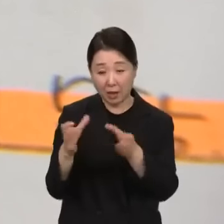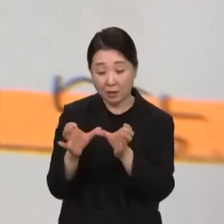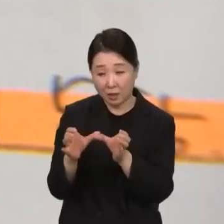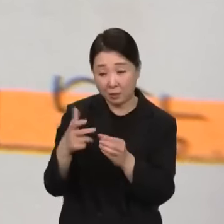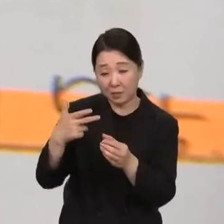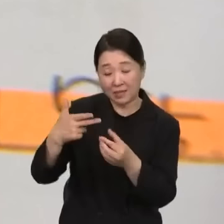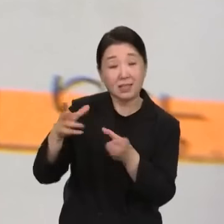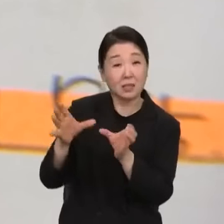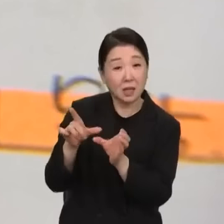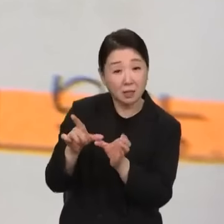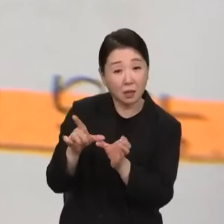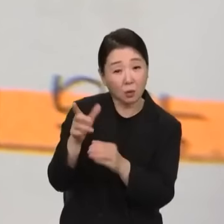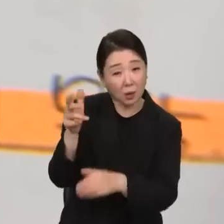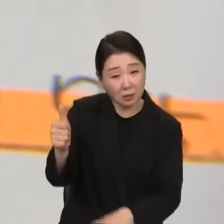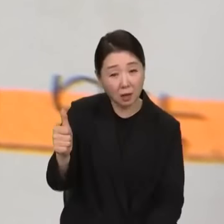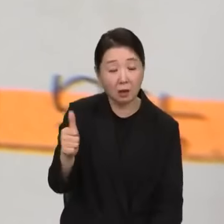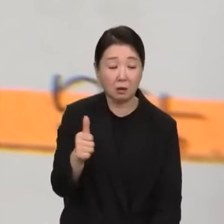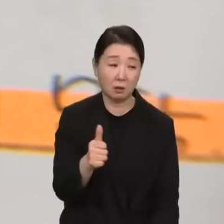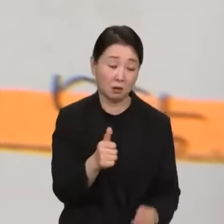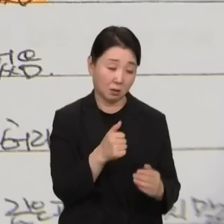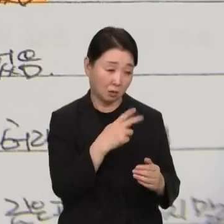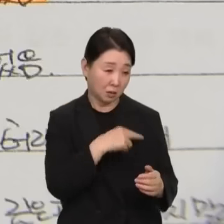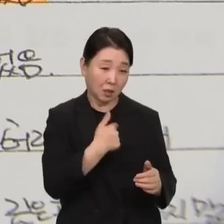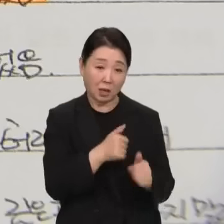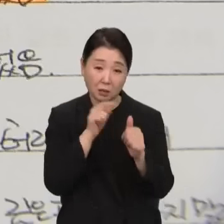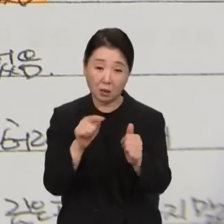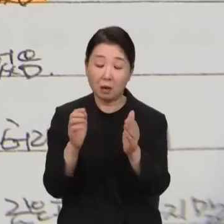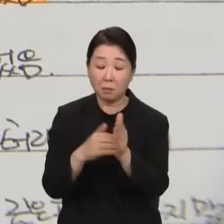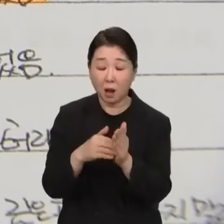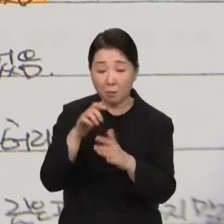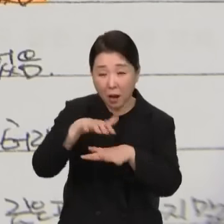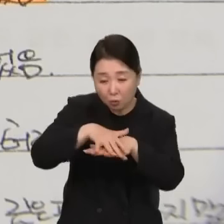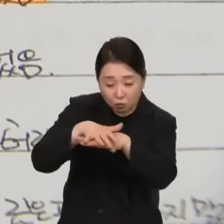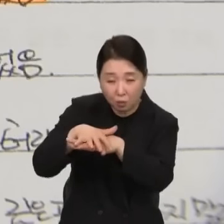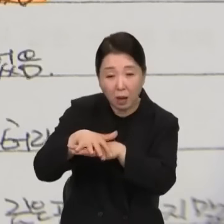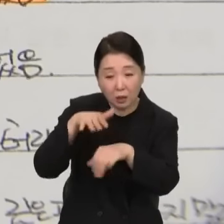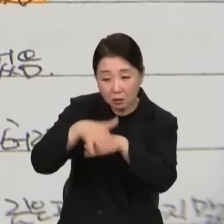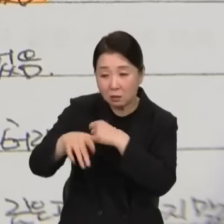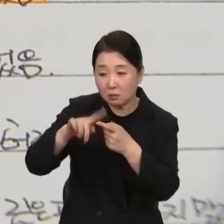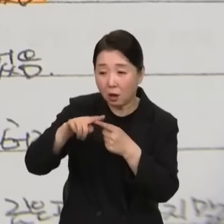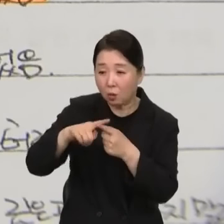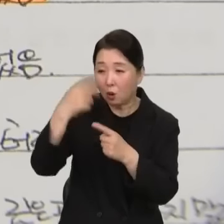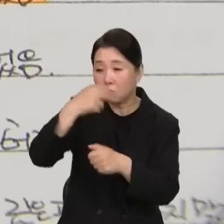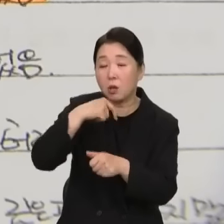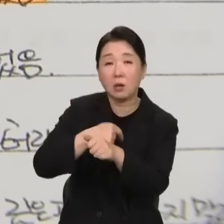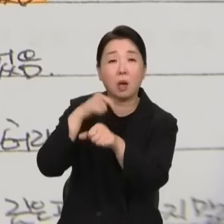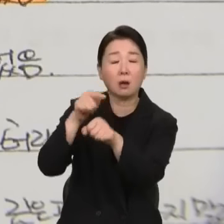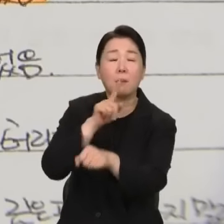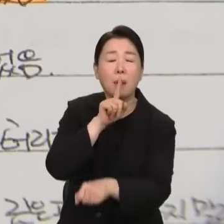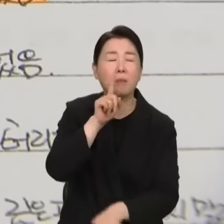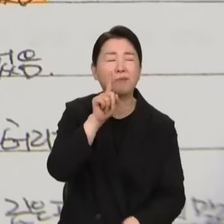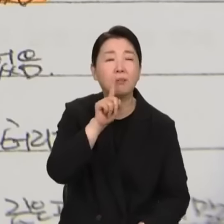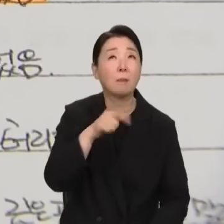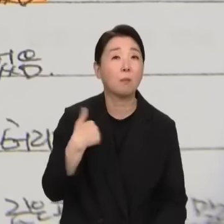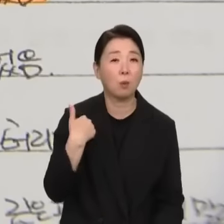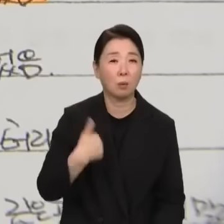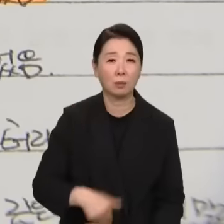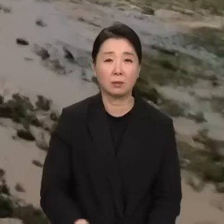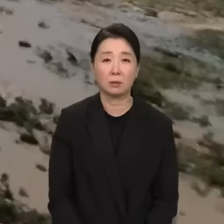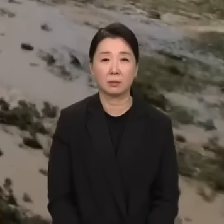7대대 정보과장도 사단장님 지시사항 중 바둑판식으로 수색하라는 말에 무슨 소리인가라고 생각했다고